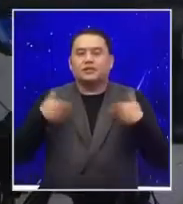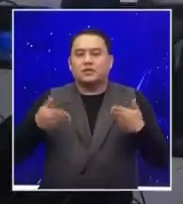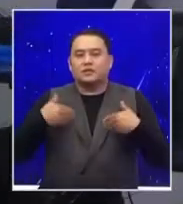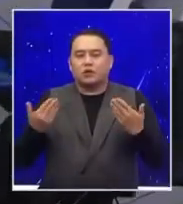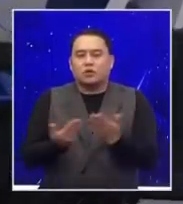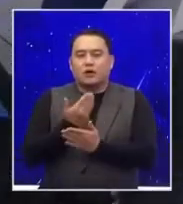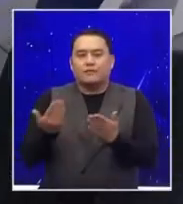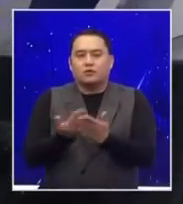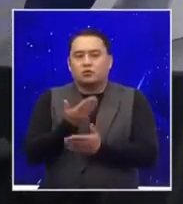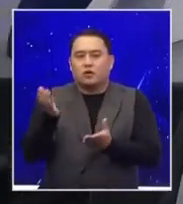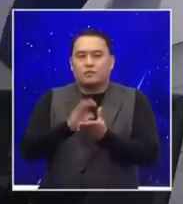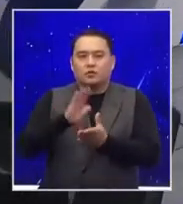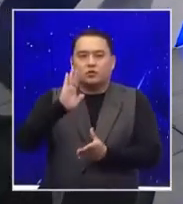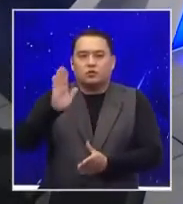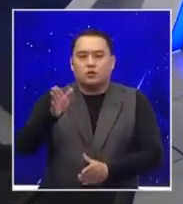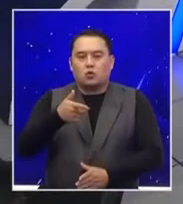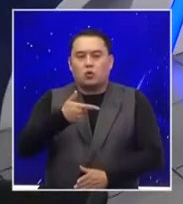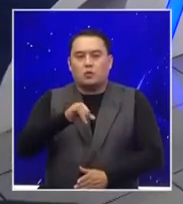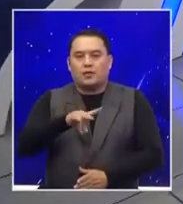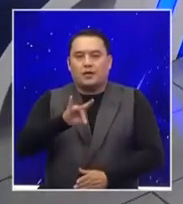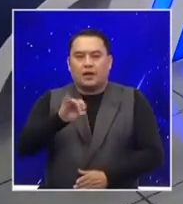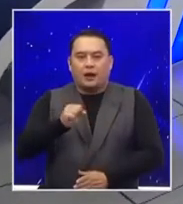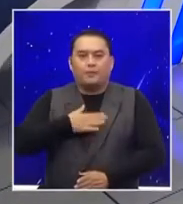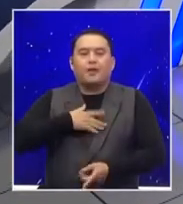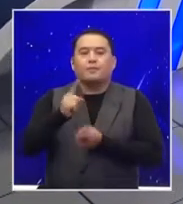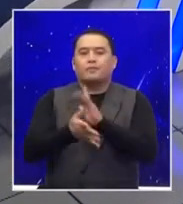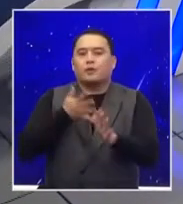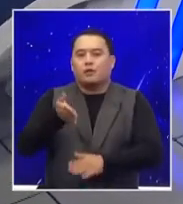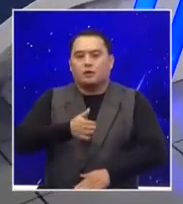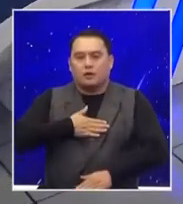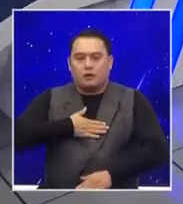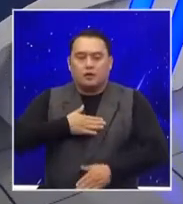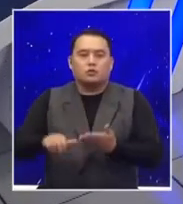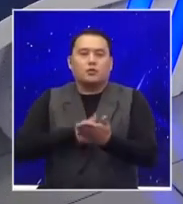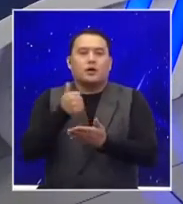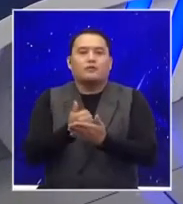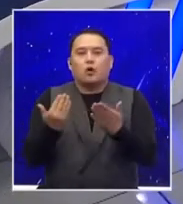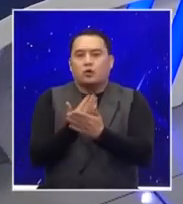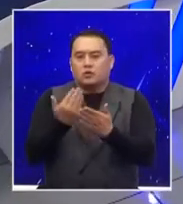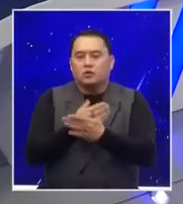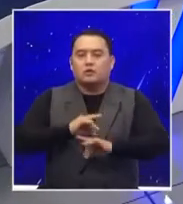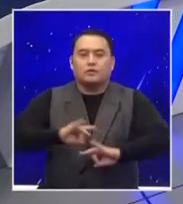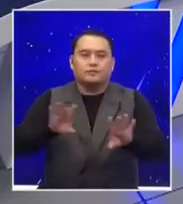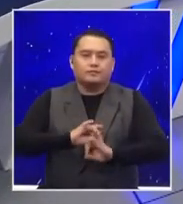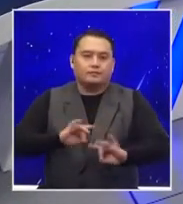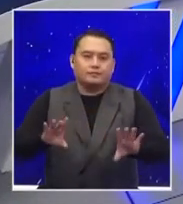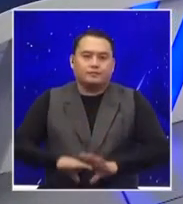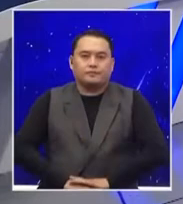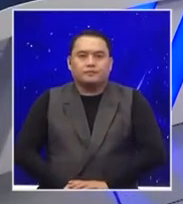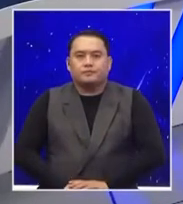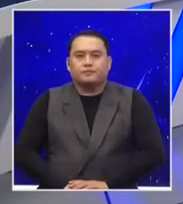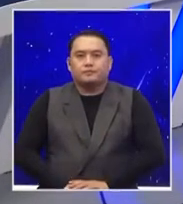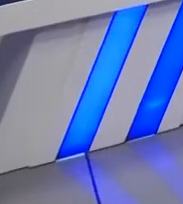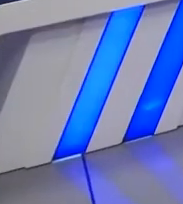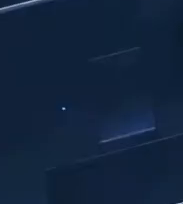Здравствуйте! В эфире телеканала ЖТСУ Новости. В студии Гульмира Тимиргалиева. Сурдоперевод обеспечивает Марат Жумабеков. В начале выпуска коротко о главном.